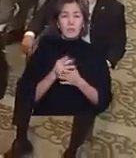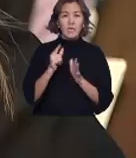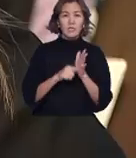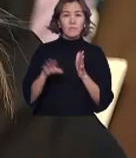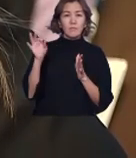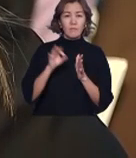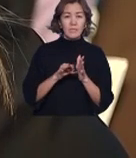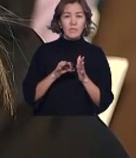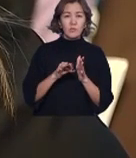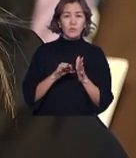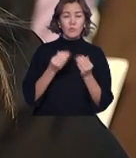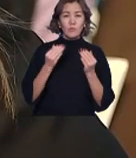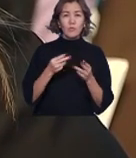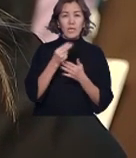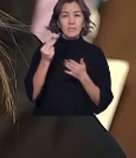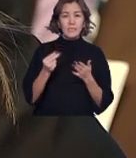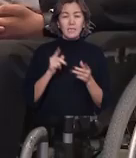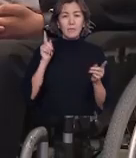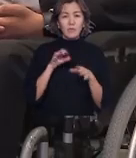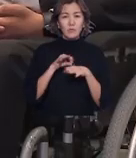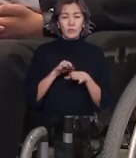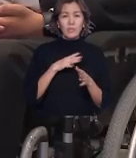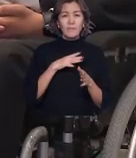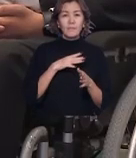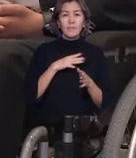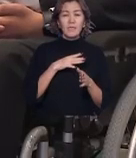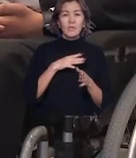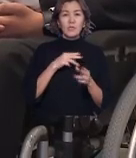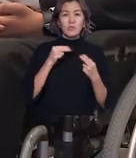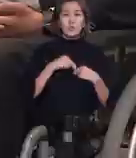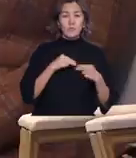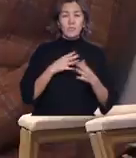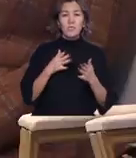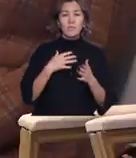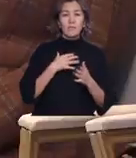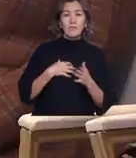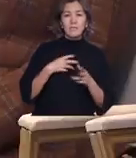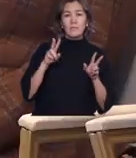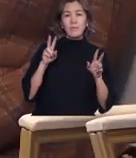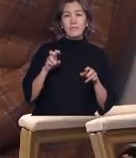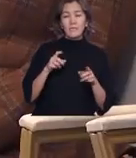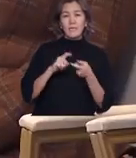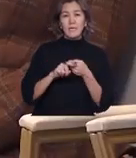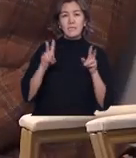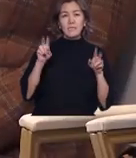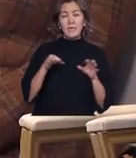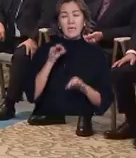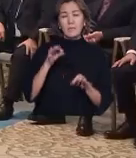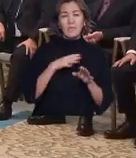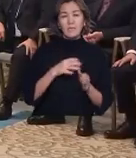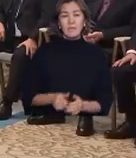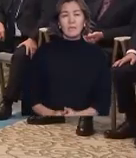Соның 70%-на жуығы бүгін Астанада бас қосты. Форумда мәслихаттардың жұмысына және маңызды мәселелерге